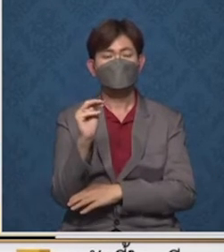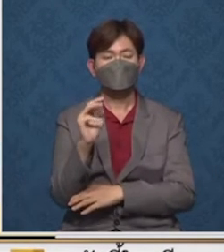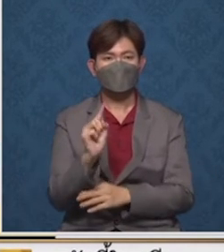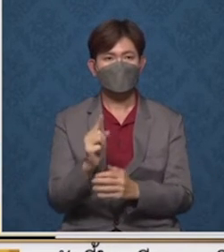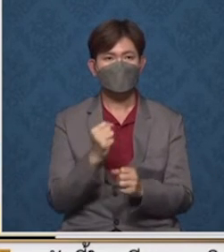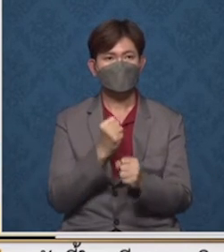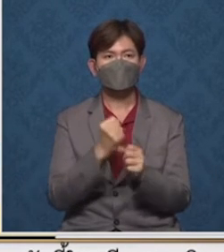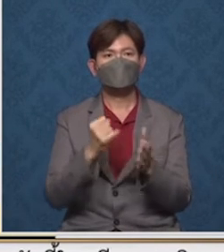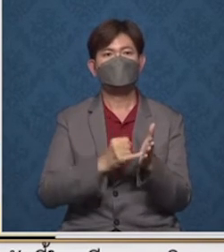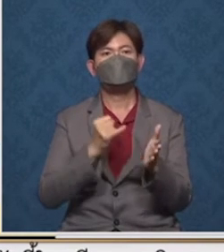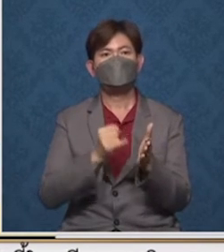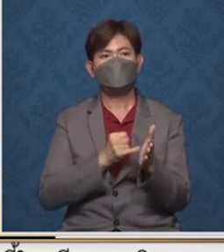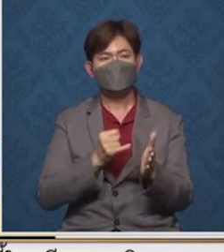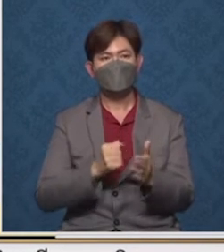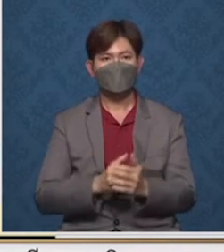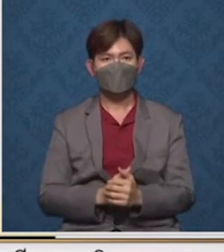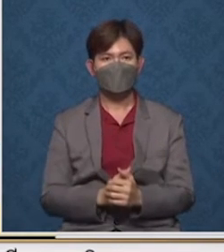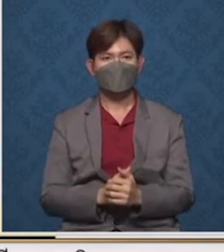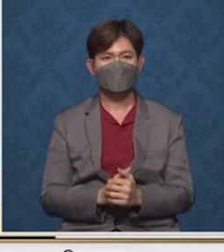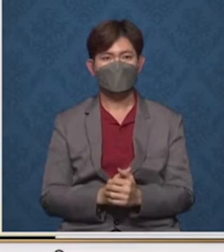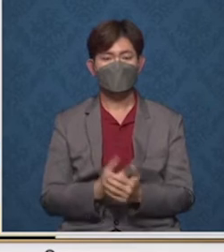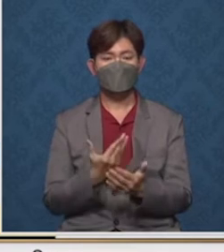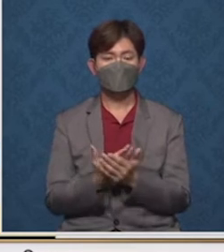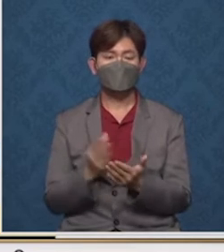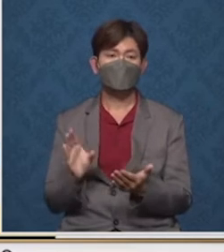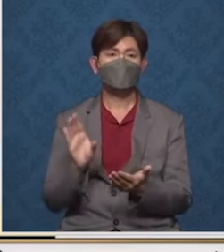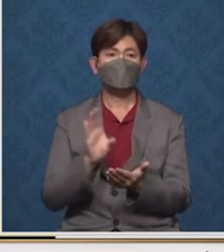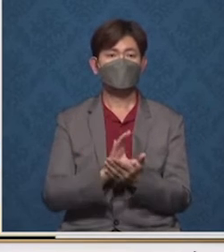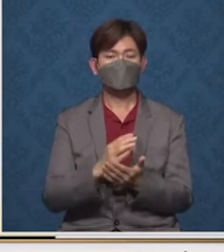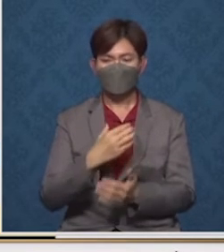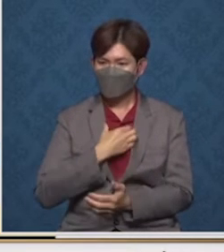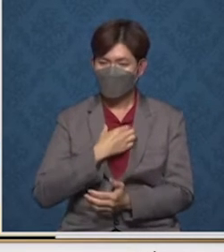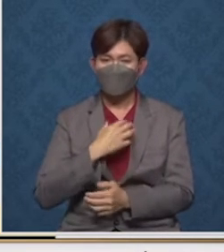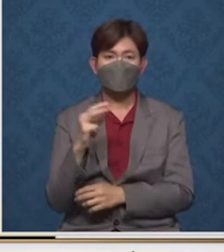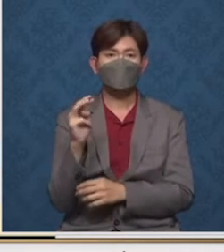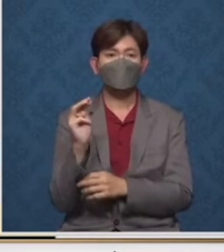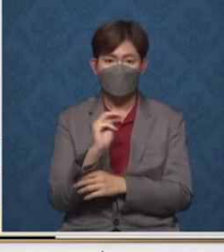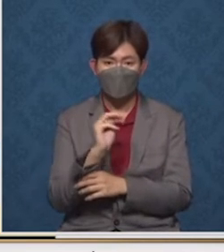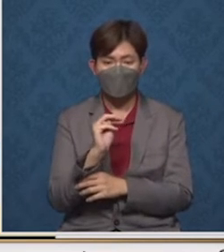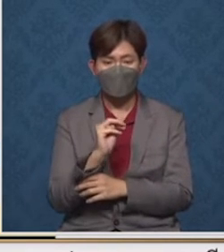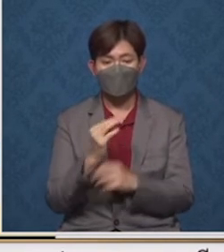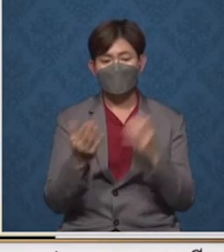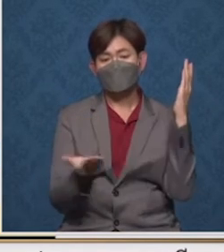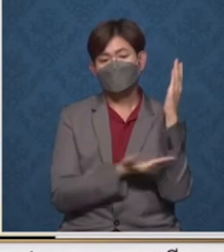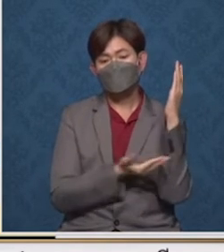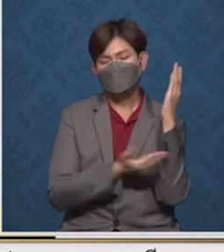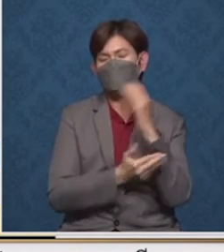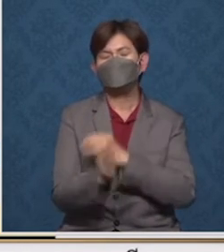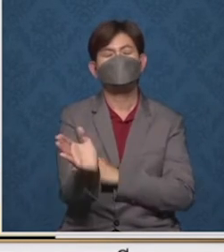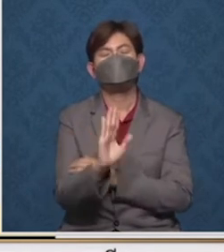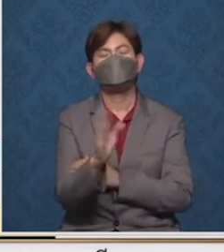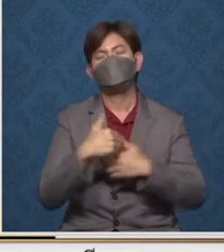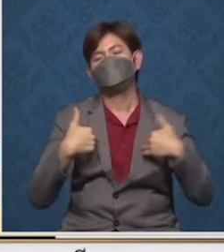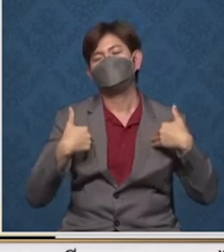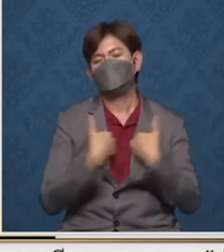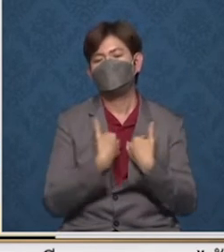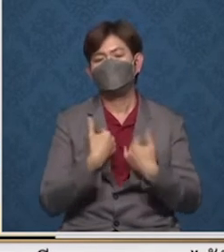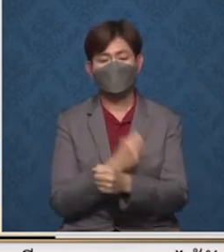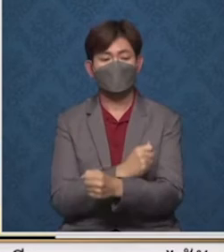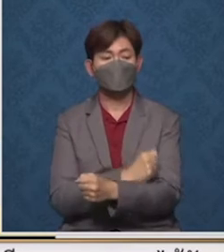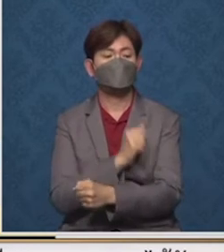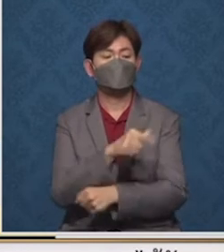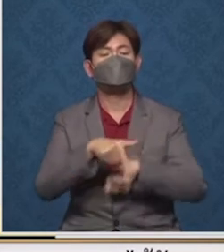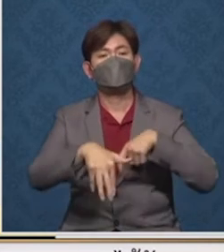เขาทำง่ายๆเลยนั่งทานนายทุนอยากได้ไม้ไม่ต้องไปตัดเองเหนื่อยจ้างชาวบ้าน